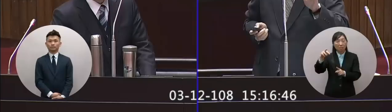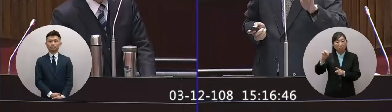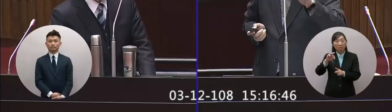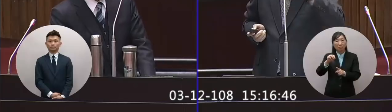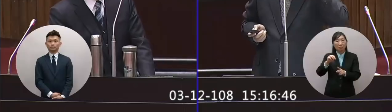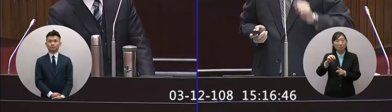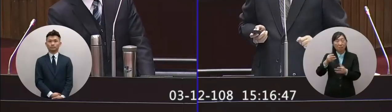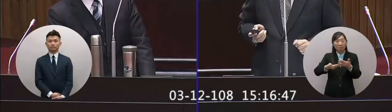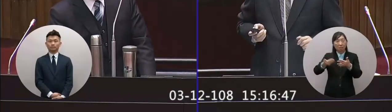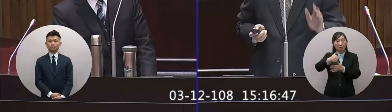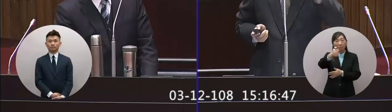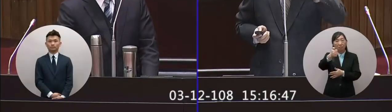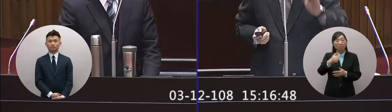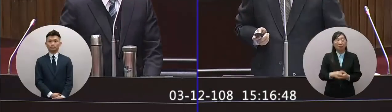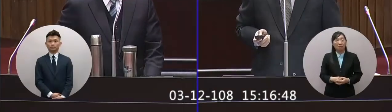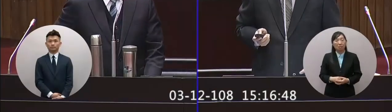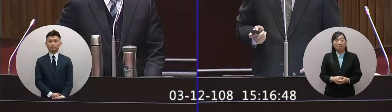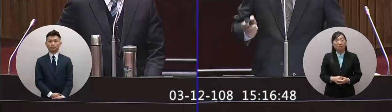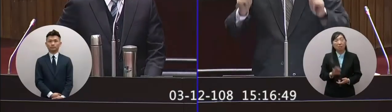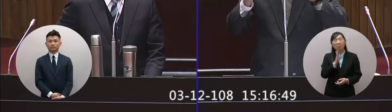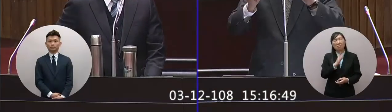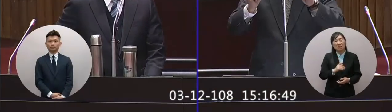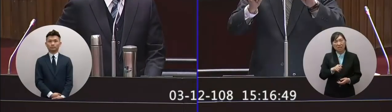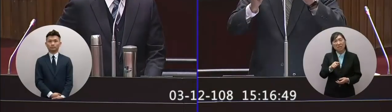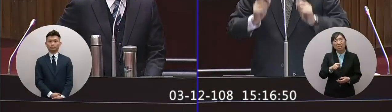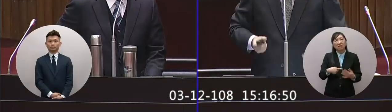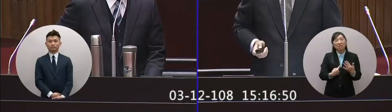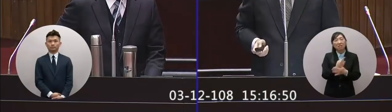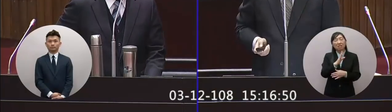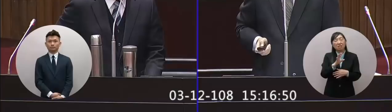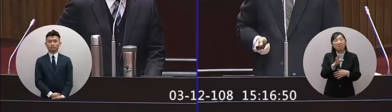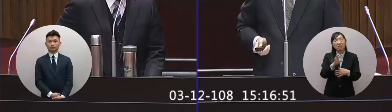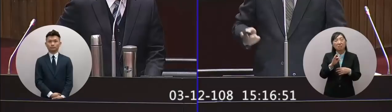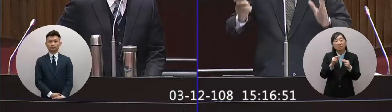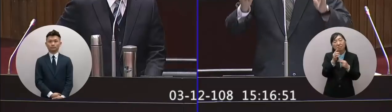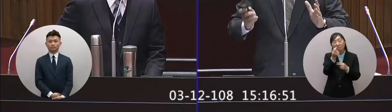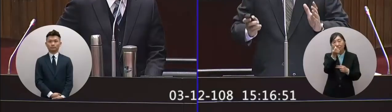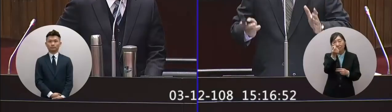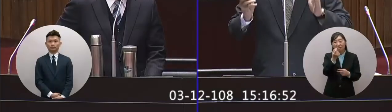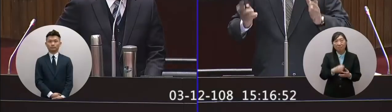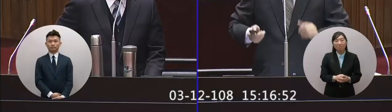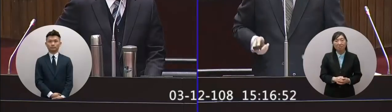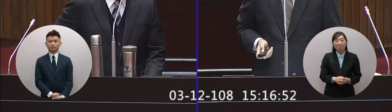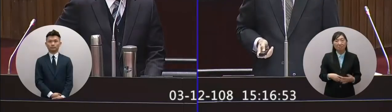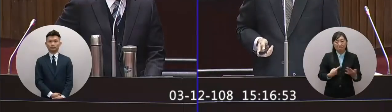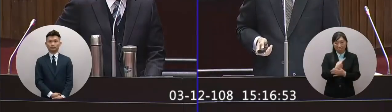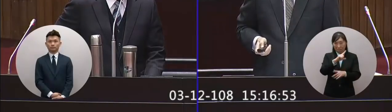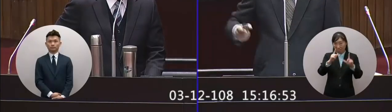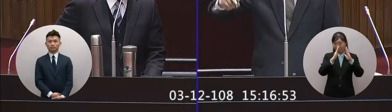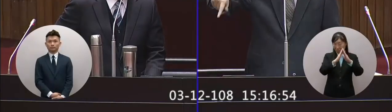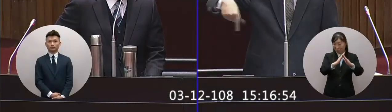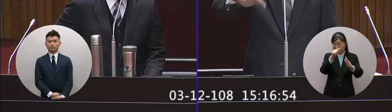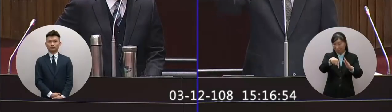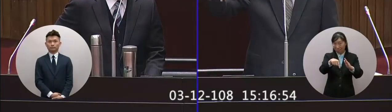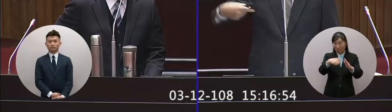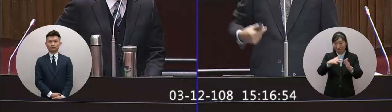哦拉高到50，啊，你起来通坦白讲，只是局部的测试而已，而且还是在大都会，